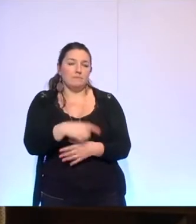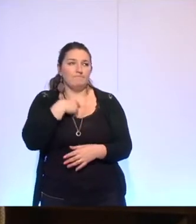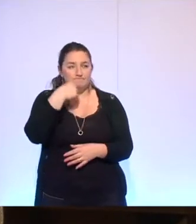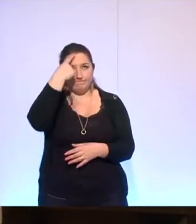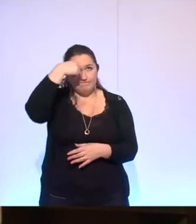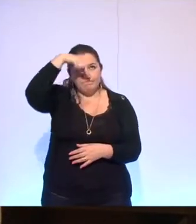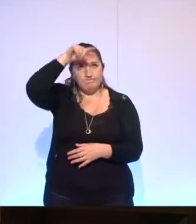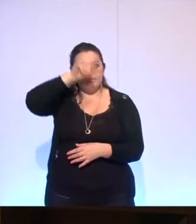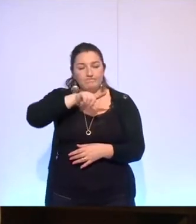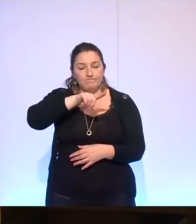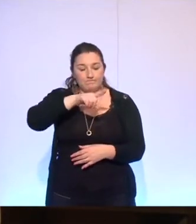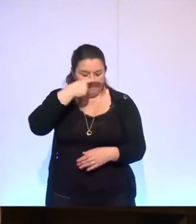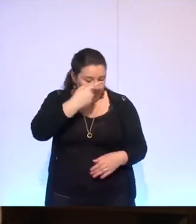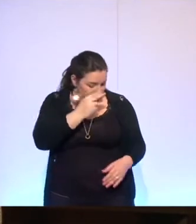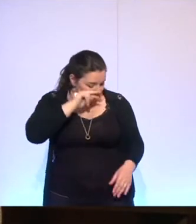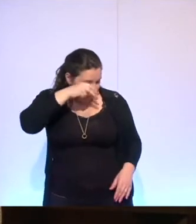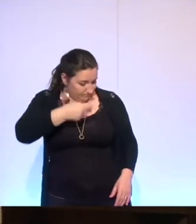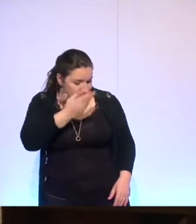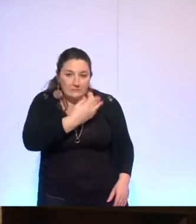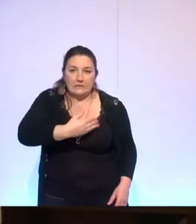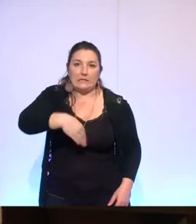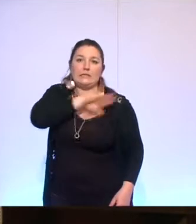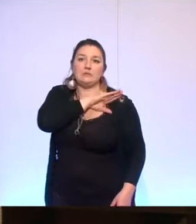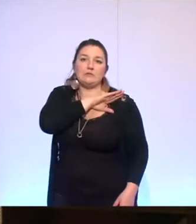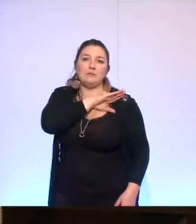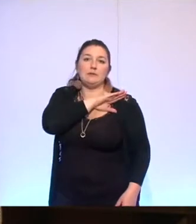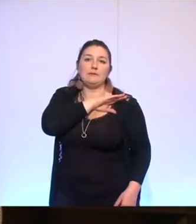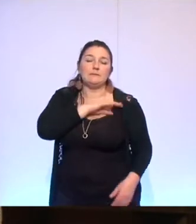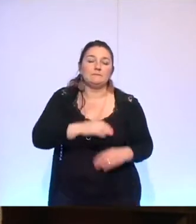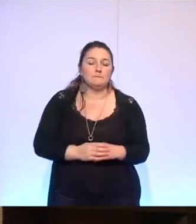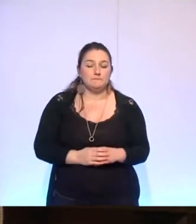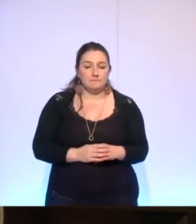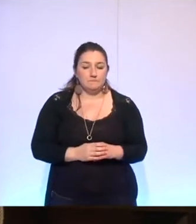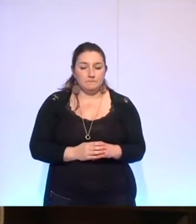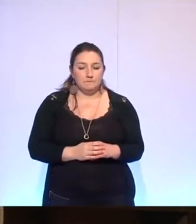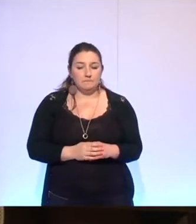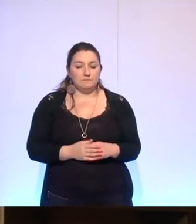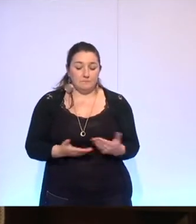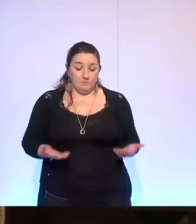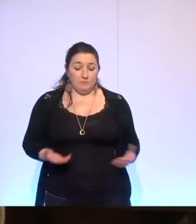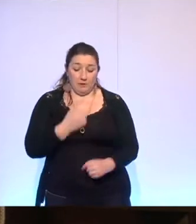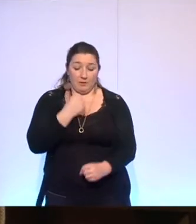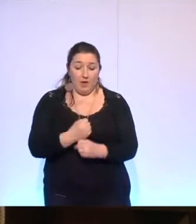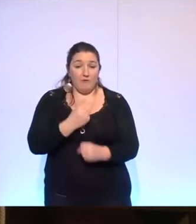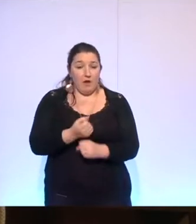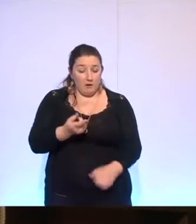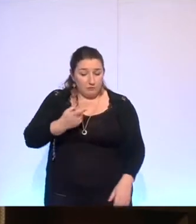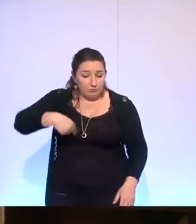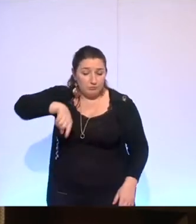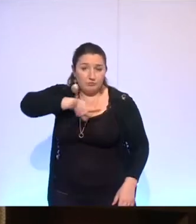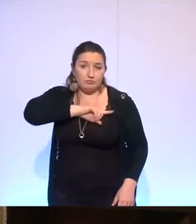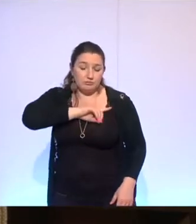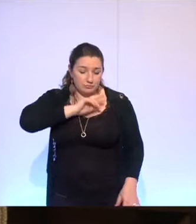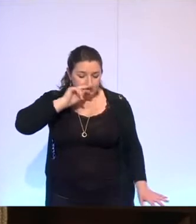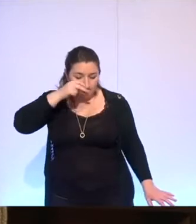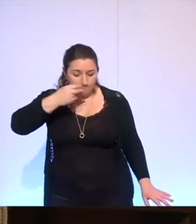responsabilité et nous mesurons parfaitement la tâche qui désormais nous incombera et nous mesurons aussi l'honneur